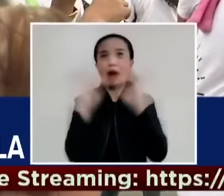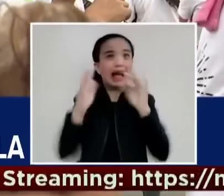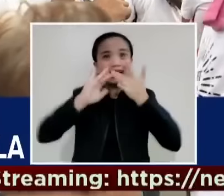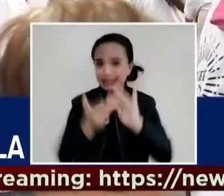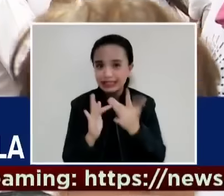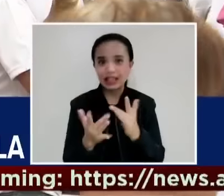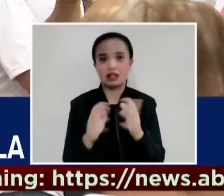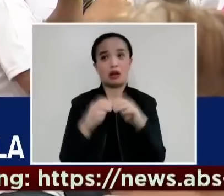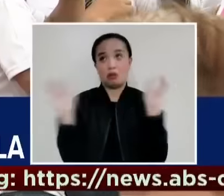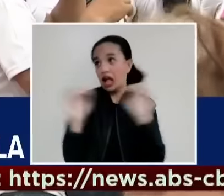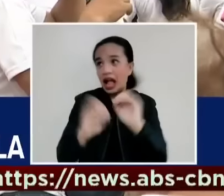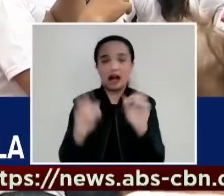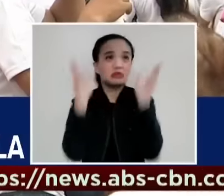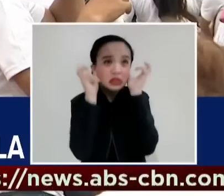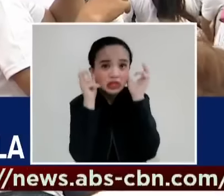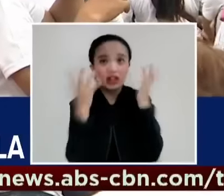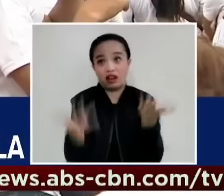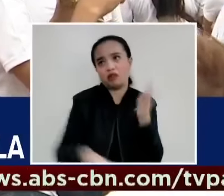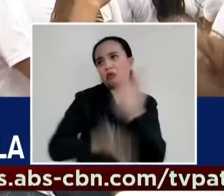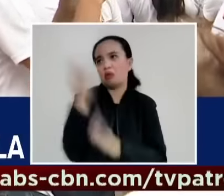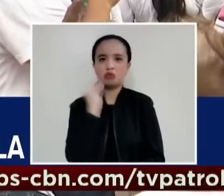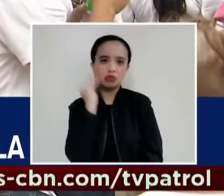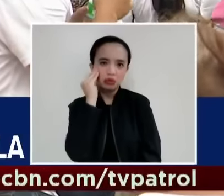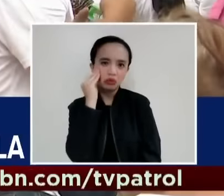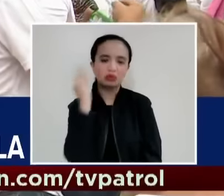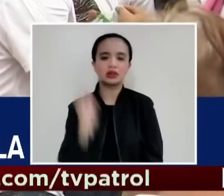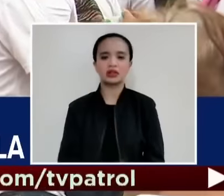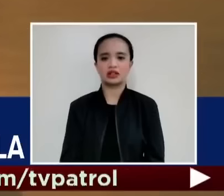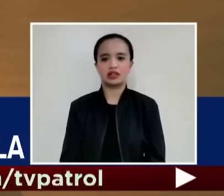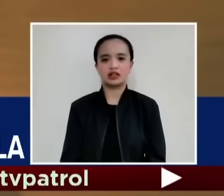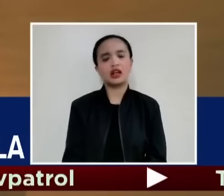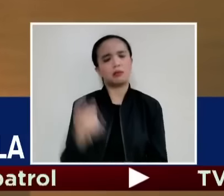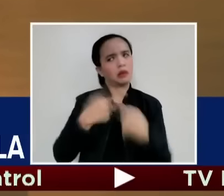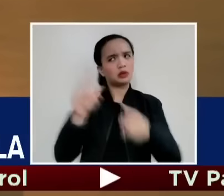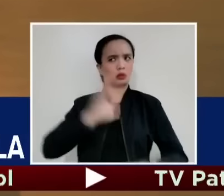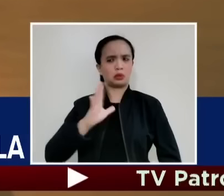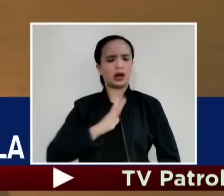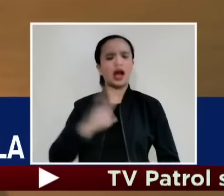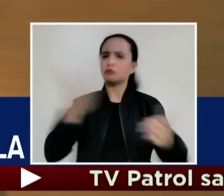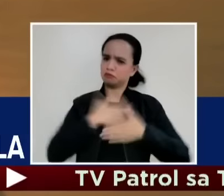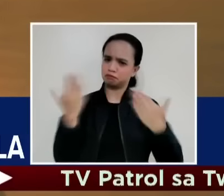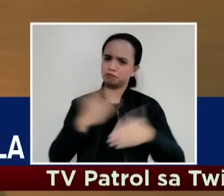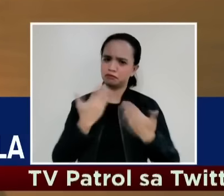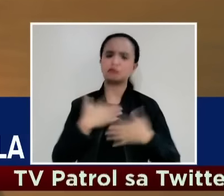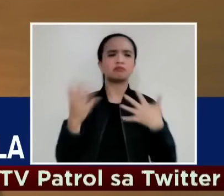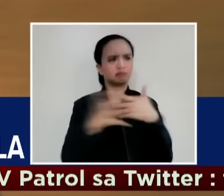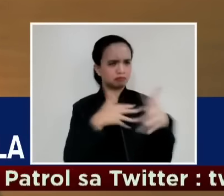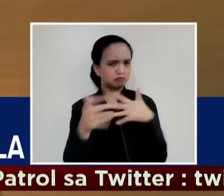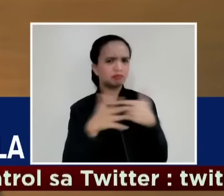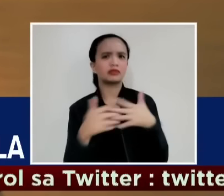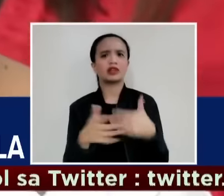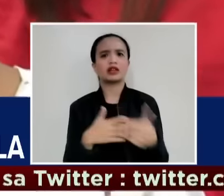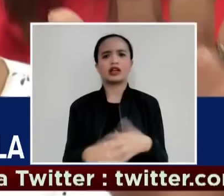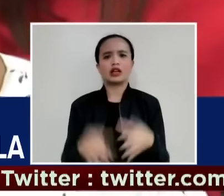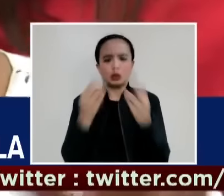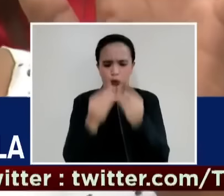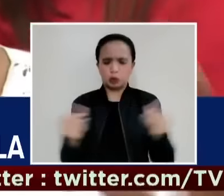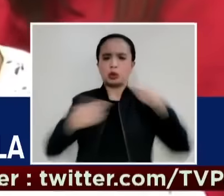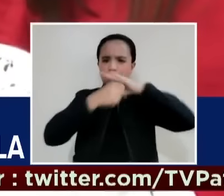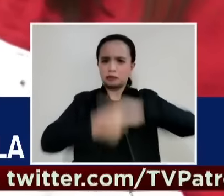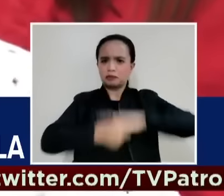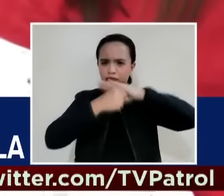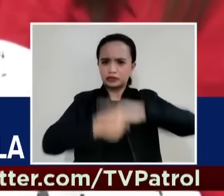kami naririnig. Di umuwi na lang. At least okay pa rin. Masaya pa rin kahit papaano. Nakawala ng stress. Pabaan niya